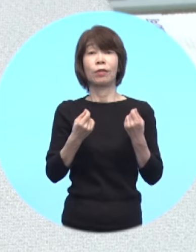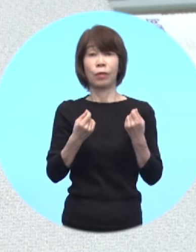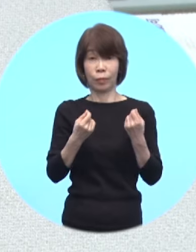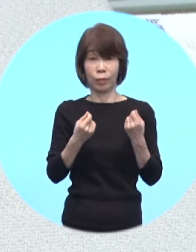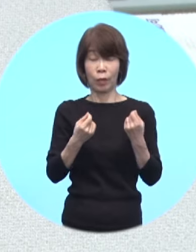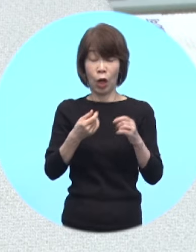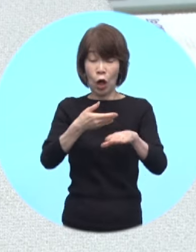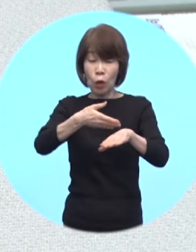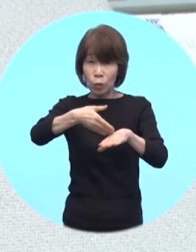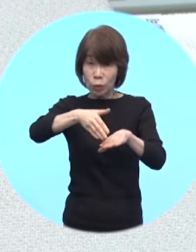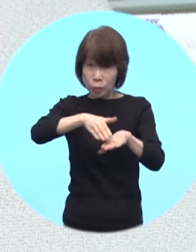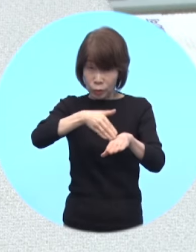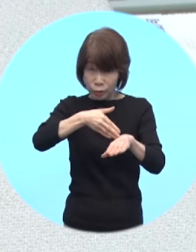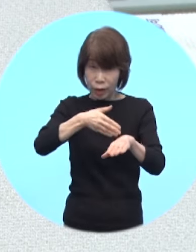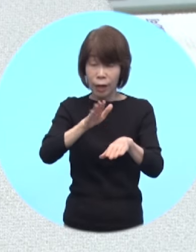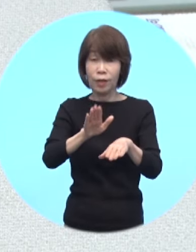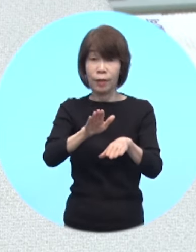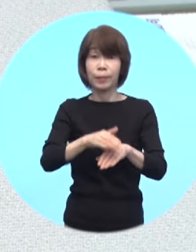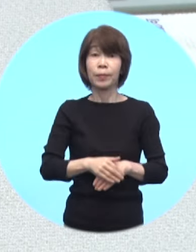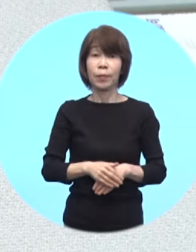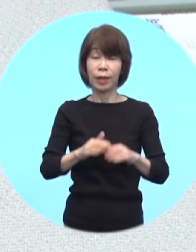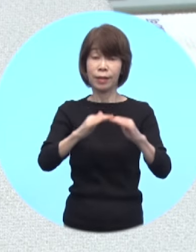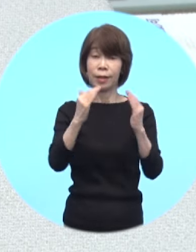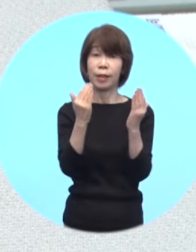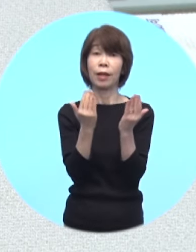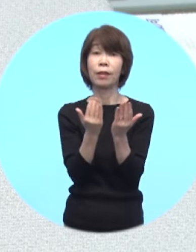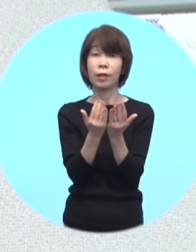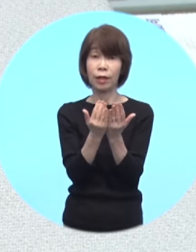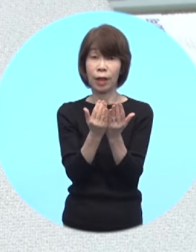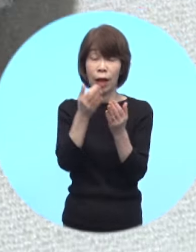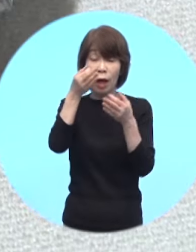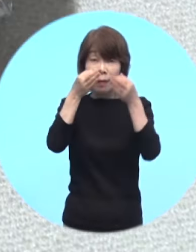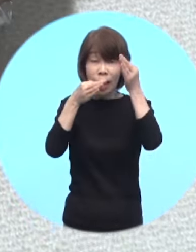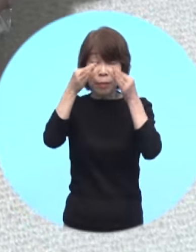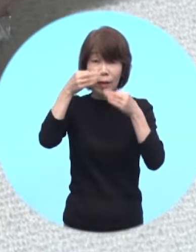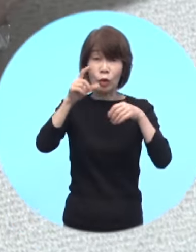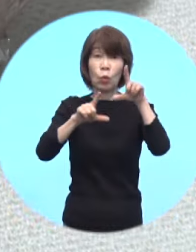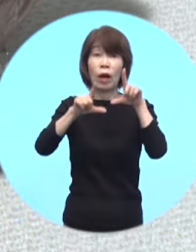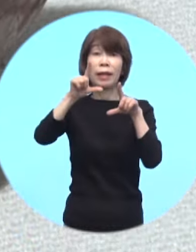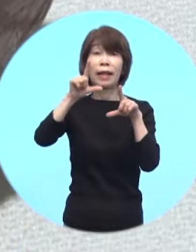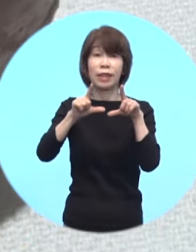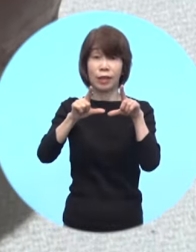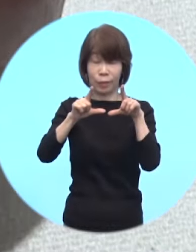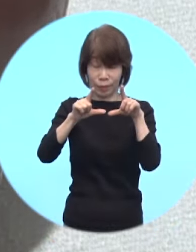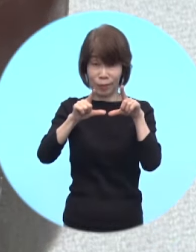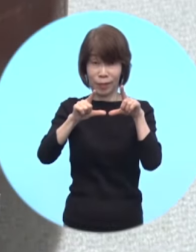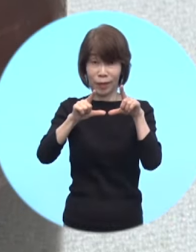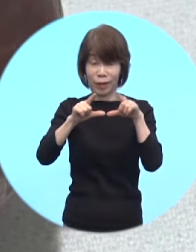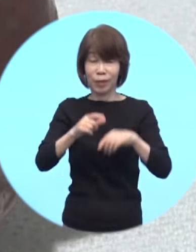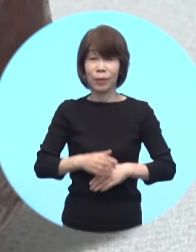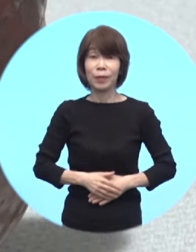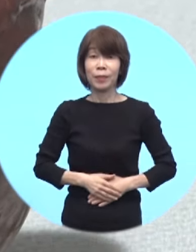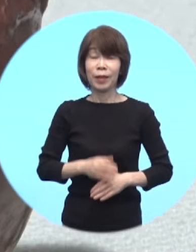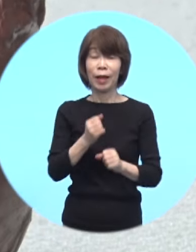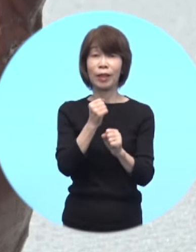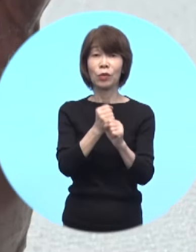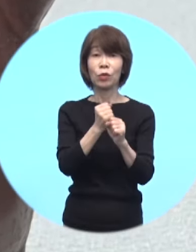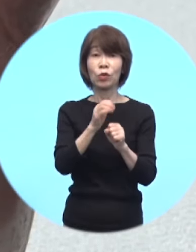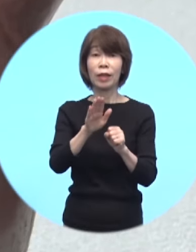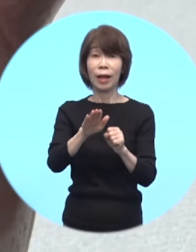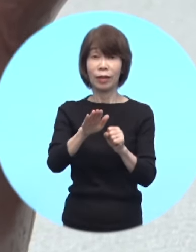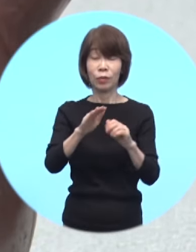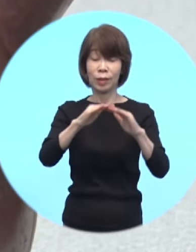塗りの中高土器です。全体が涙形をしている土器に注ぎ口をつけて、で